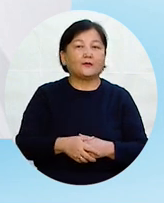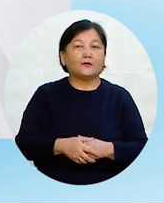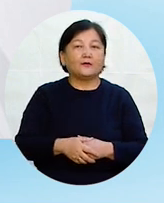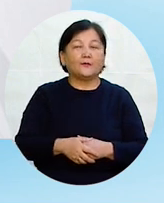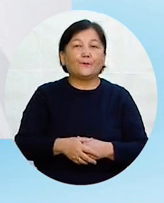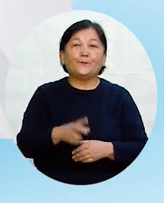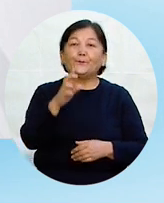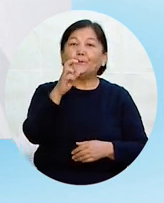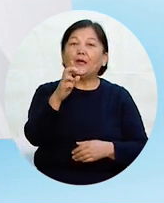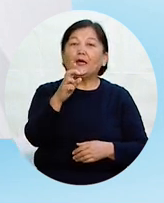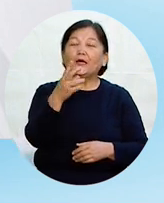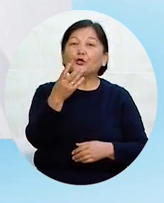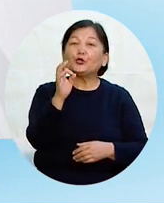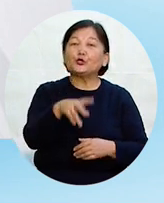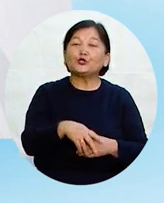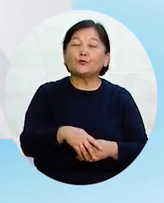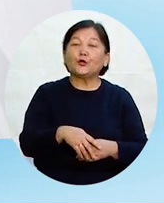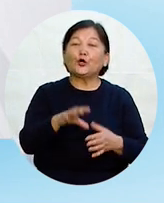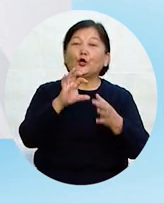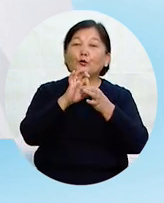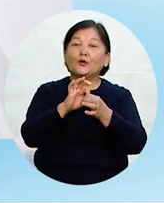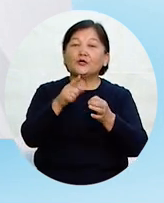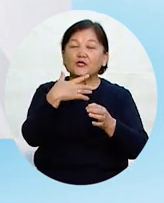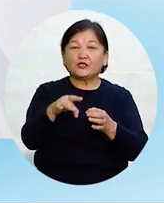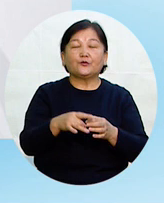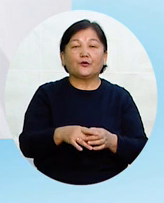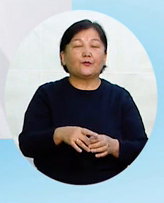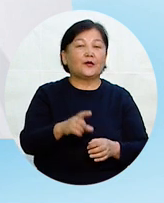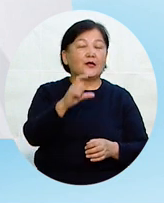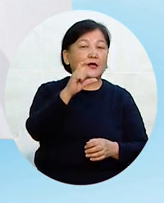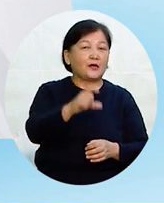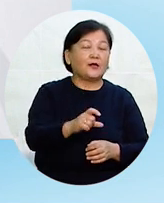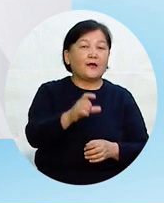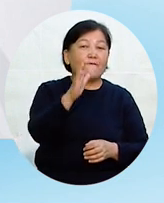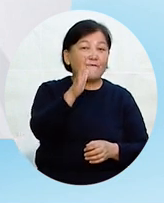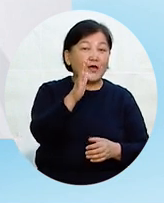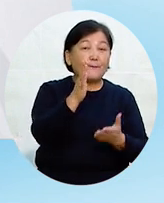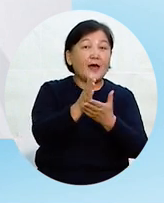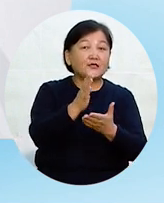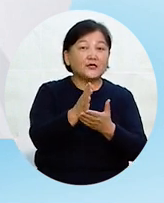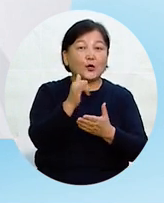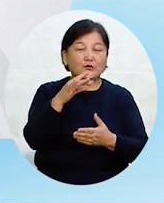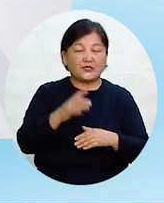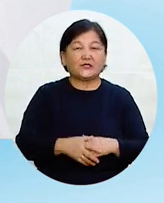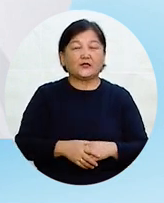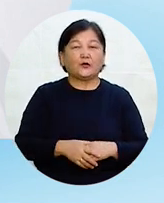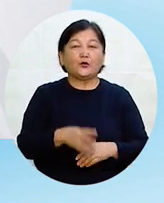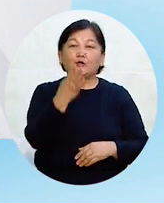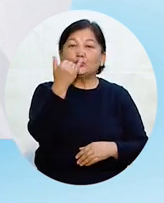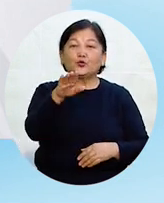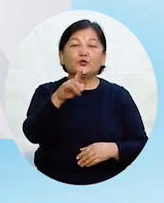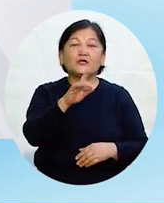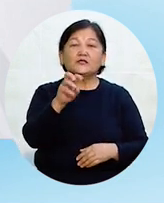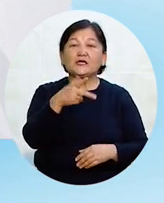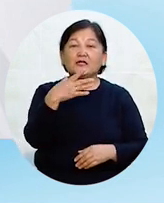за Б нөхцөл маань нөгөө түрүүний холбох хэсгийн дүрмээр дээр үтсэн жич босод хот гэдэг үг нь Б нөхцөл байгаа учраас ямар ч үгэнд шууд залган